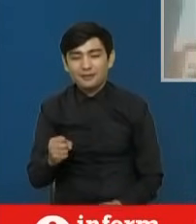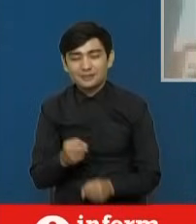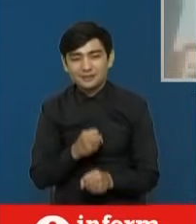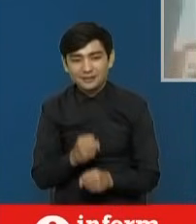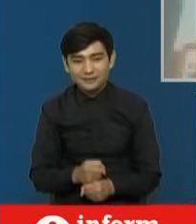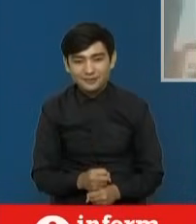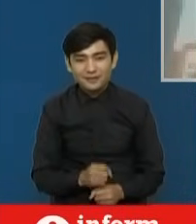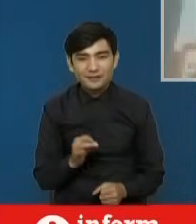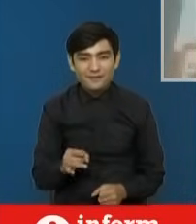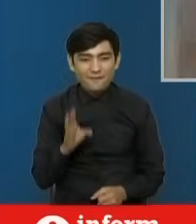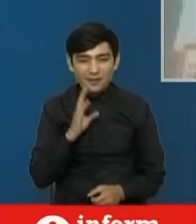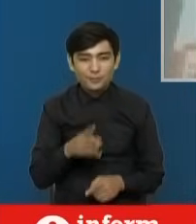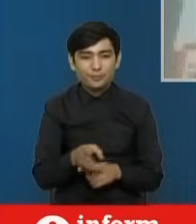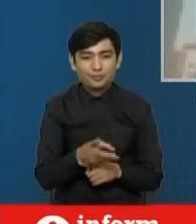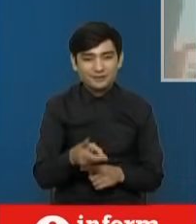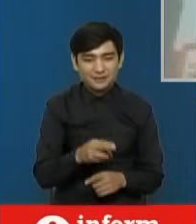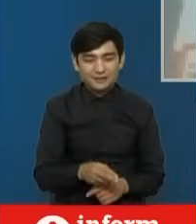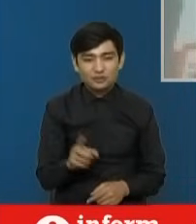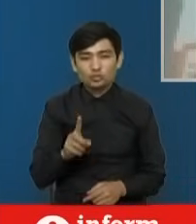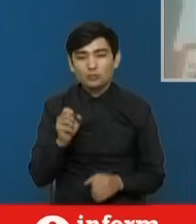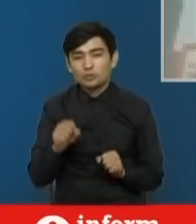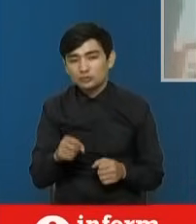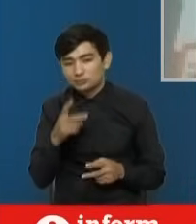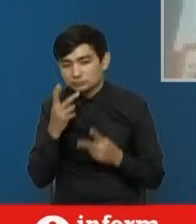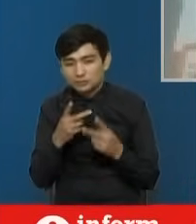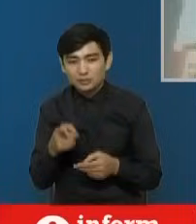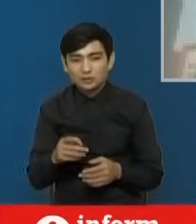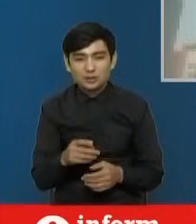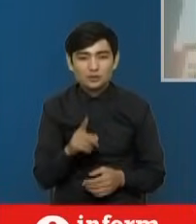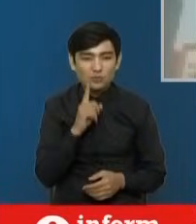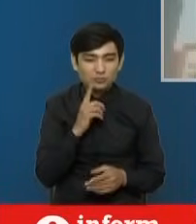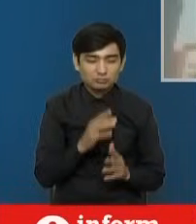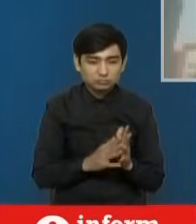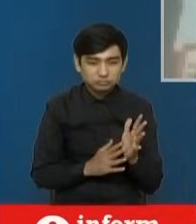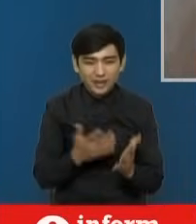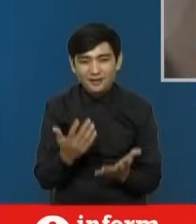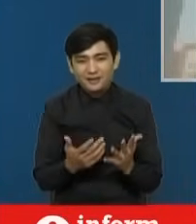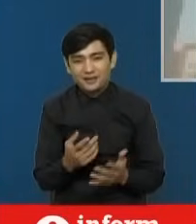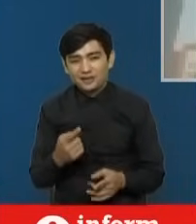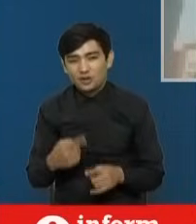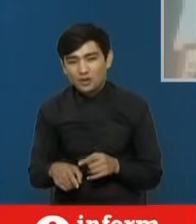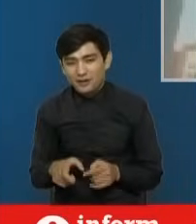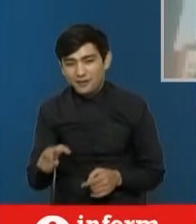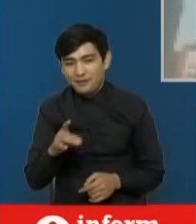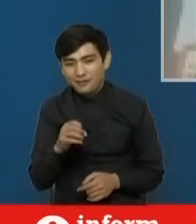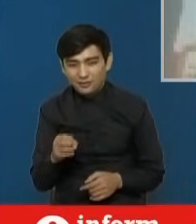именно река вышла из берегов, посмотреть, что там можно сделать. Это озеленение, это укрепление берегов, это